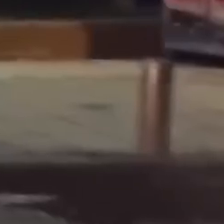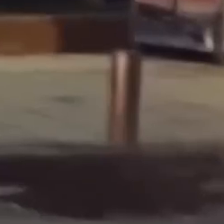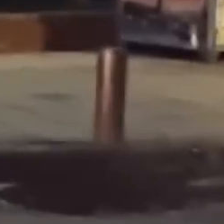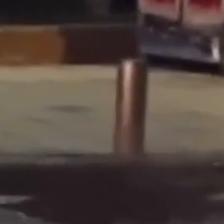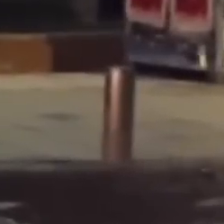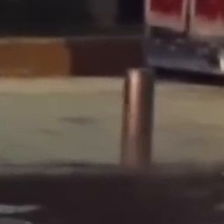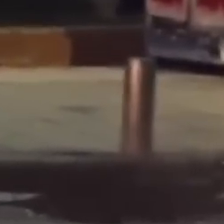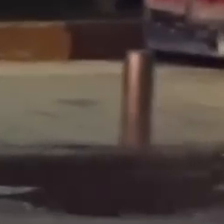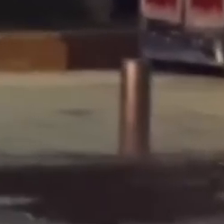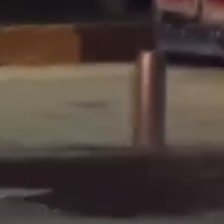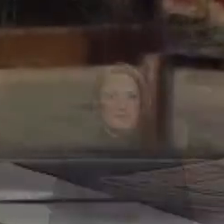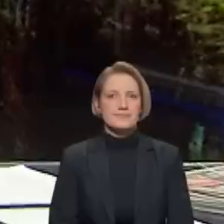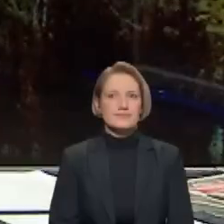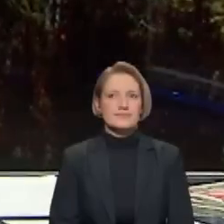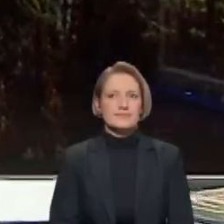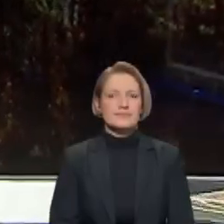gözaltına alındı.